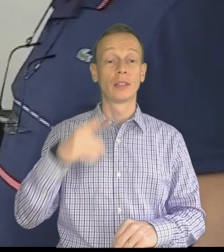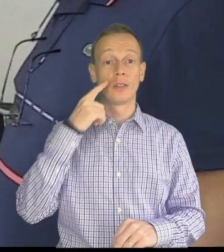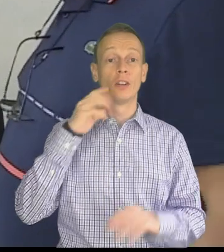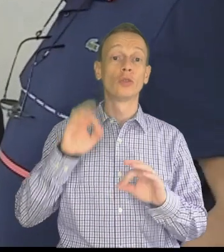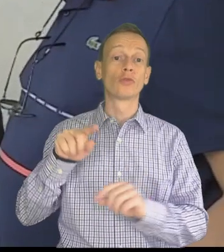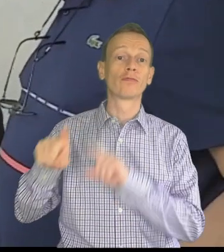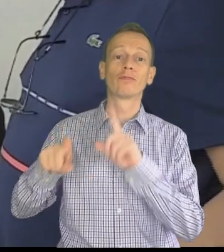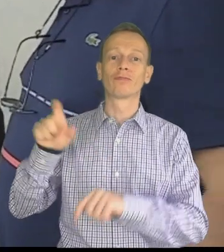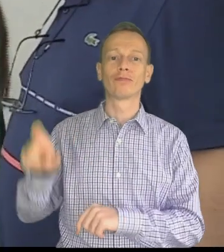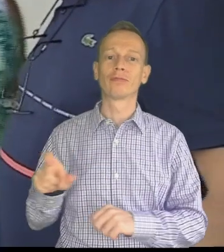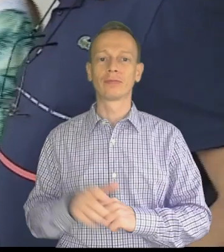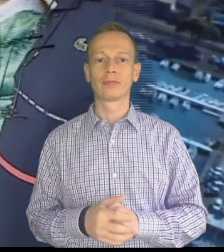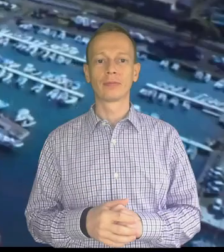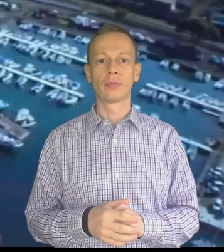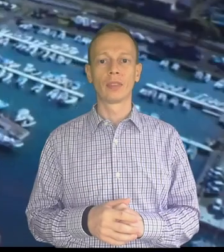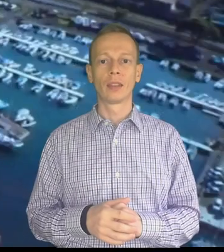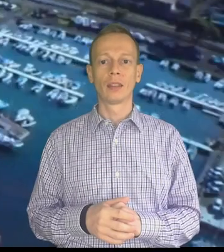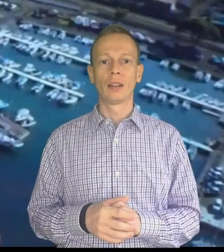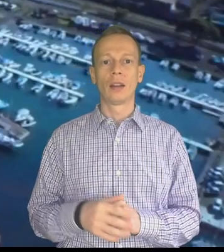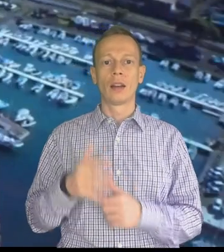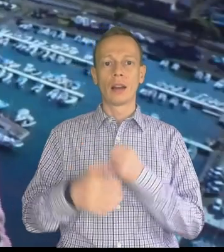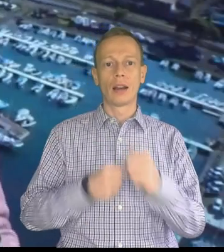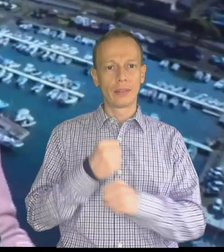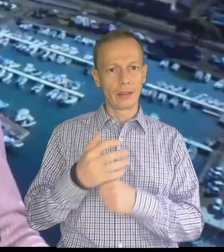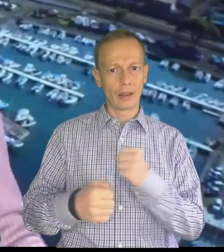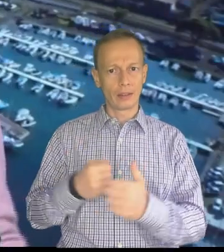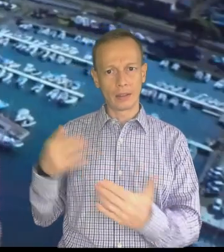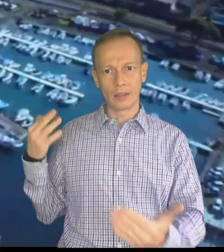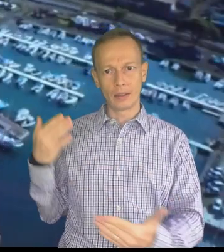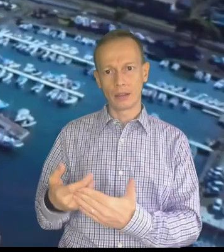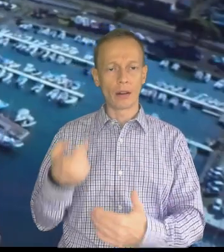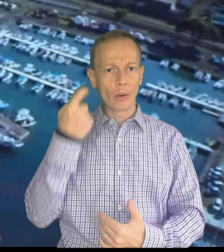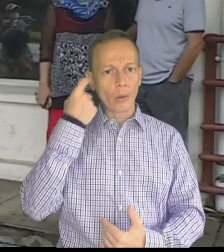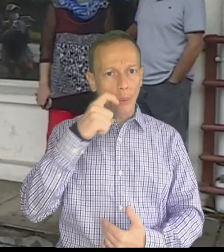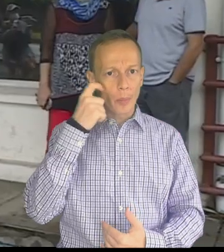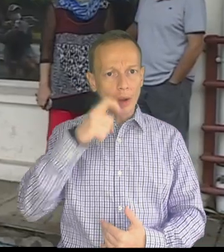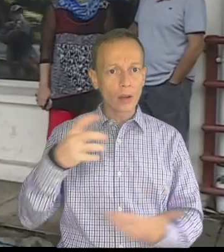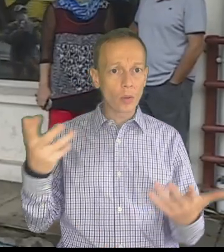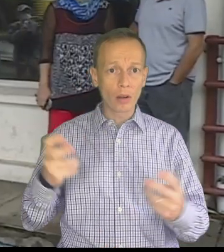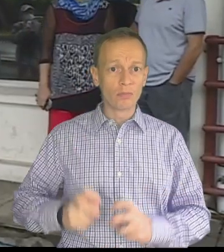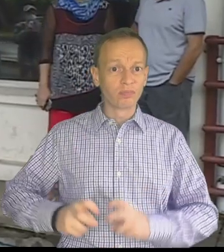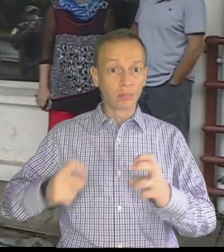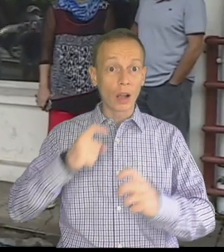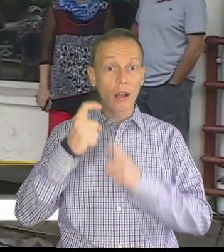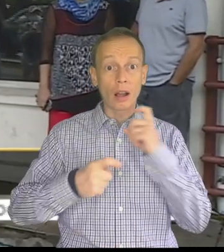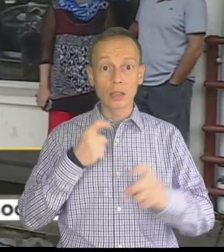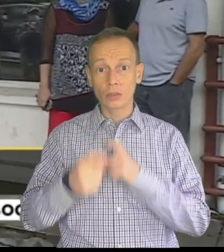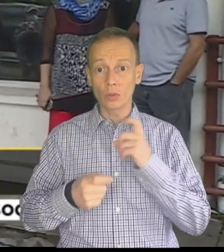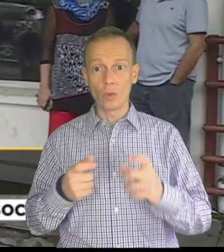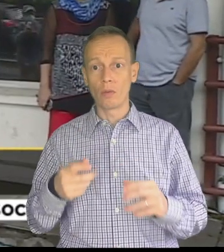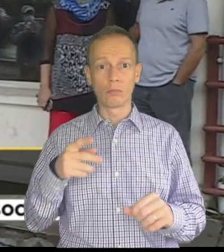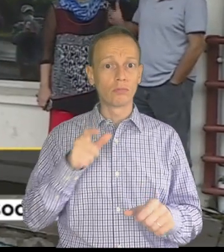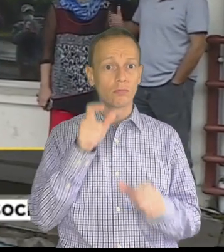Contios, responsable de l'antenne de Tayarapo au micro de Sandrouli et Mirko Vanfo. Ces dernières années, on a vu une